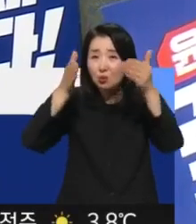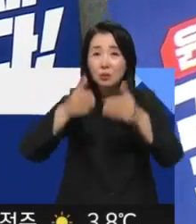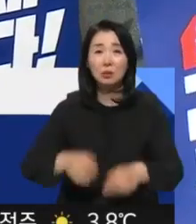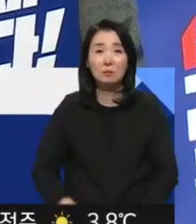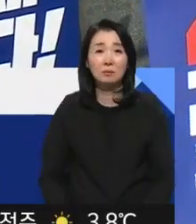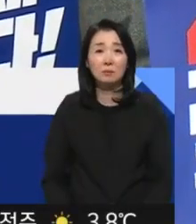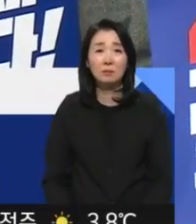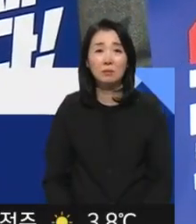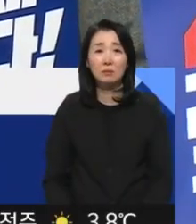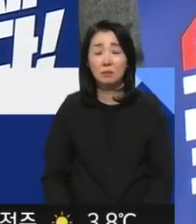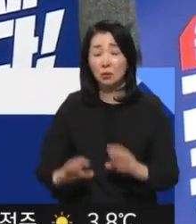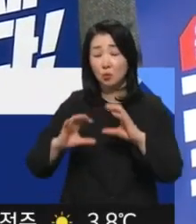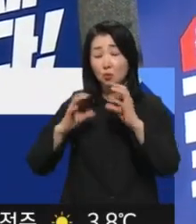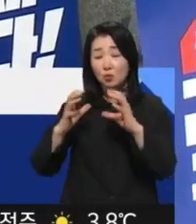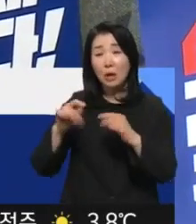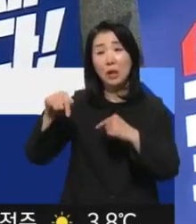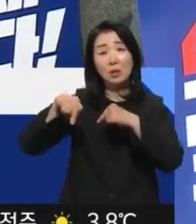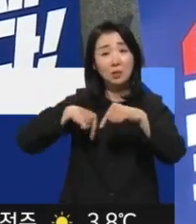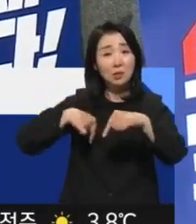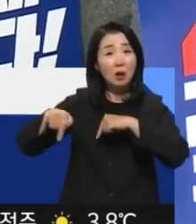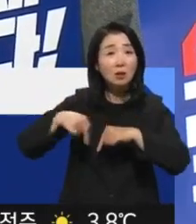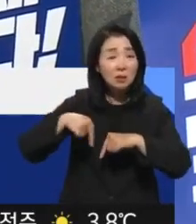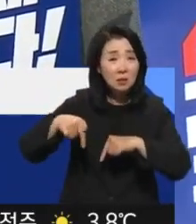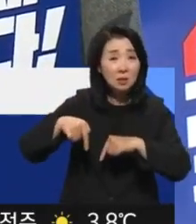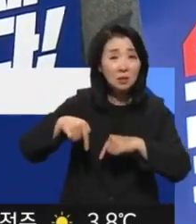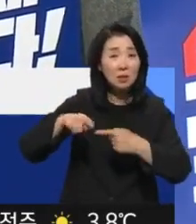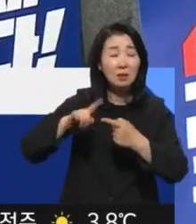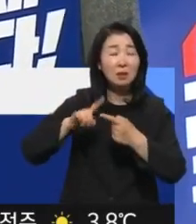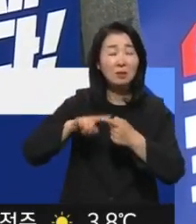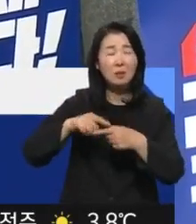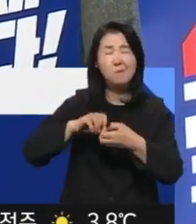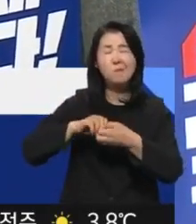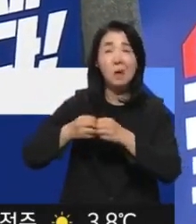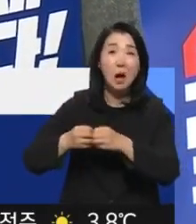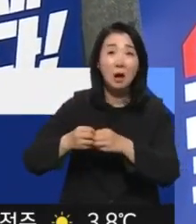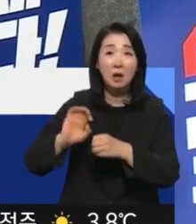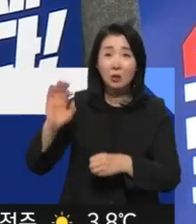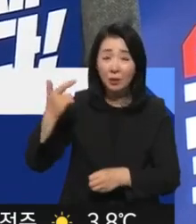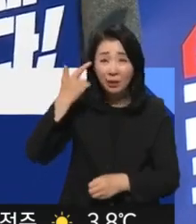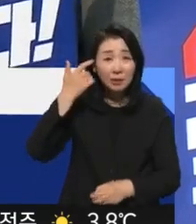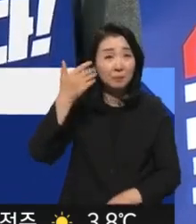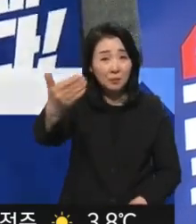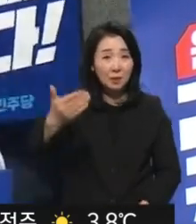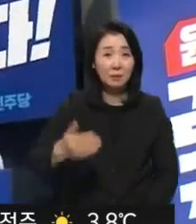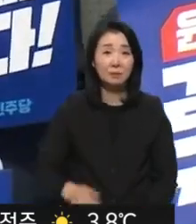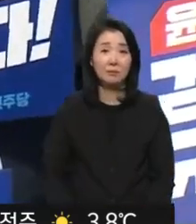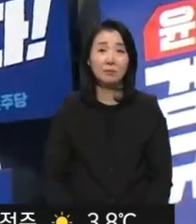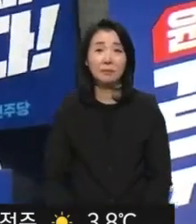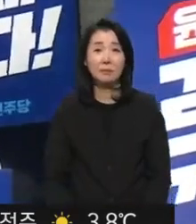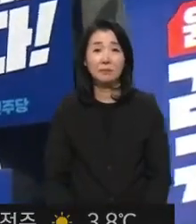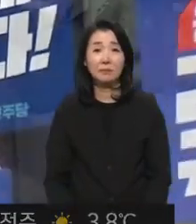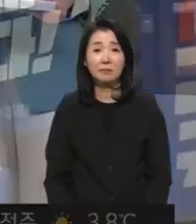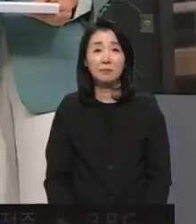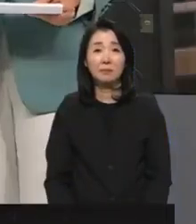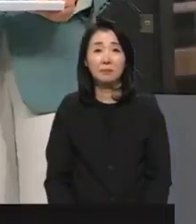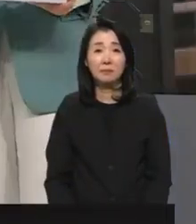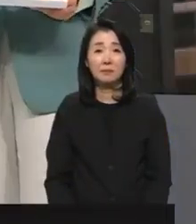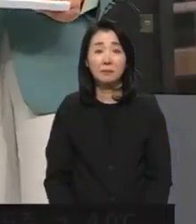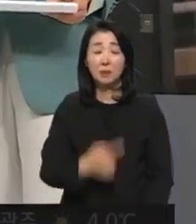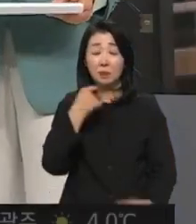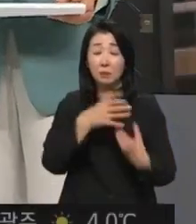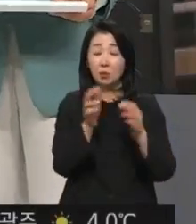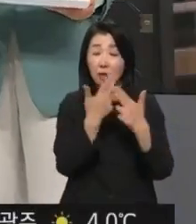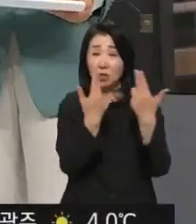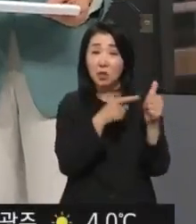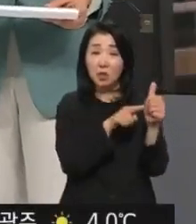국가가 그리고 정치가 이렇게 망가져서야 되겠습니까, 여러분? 네, 민주당